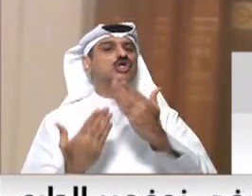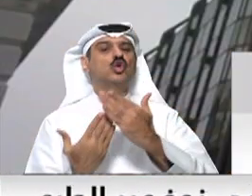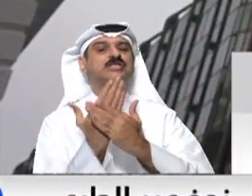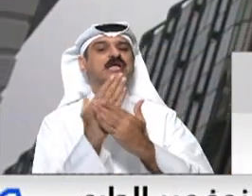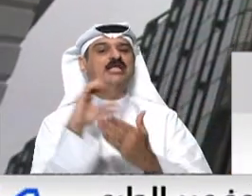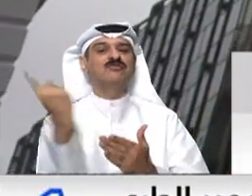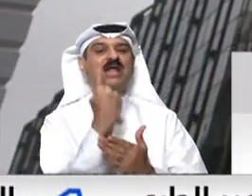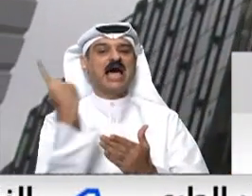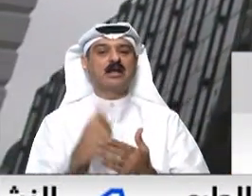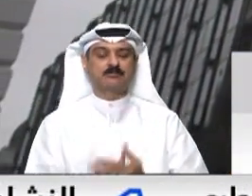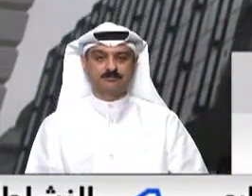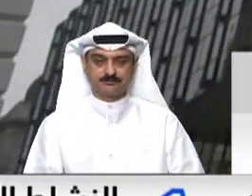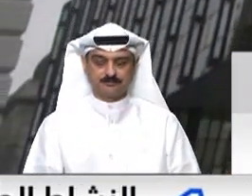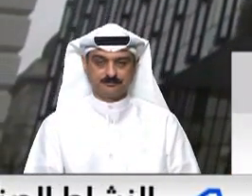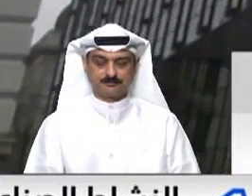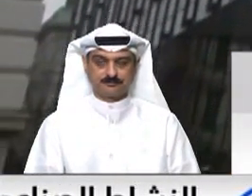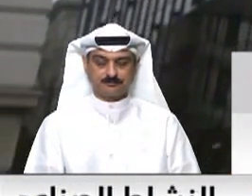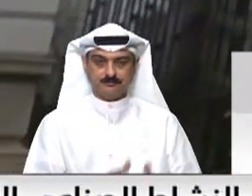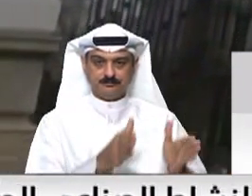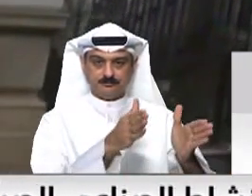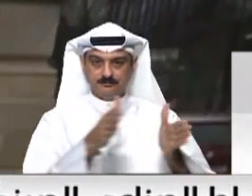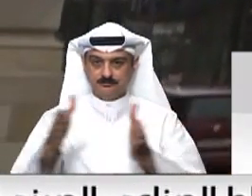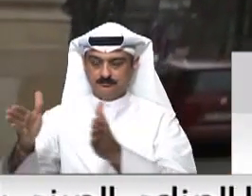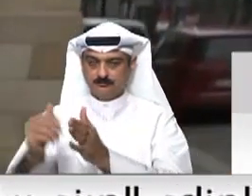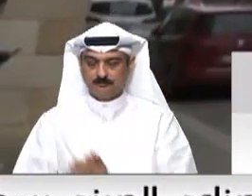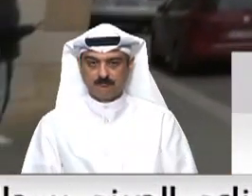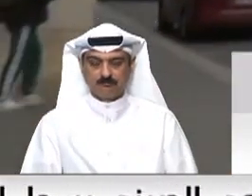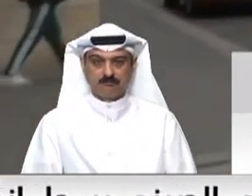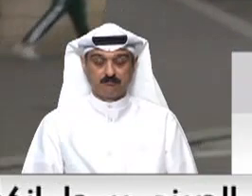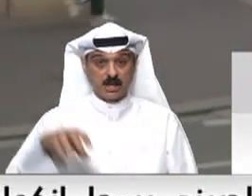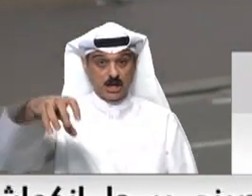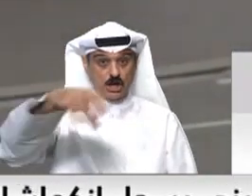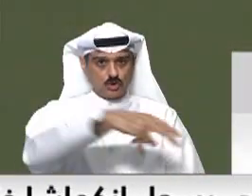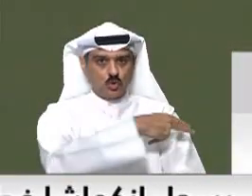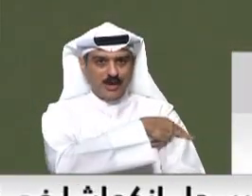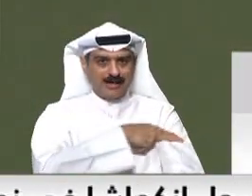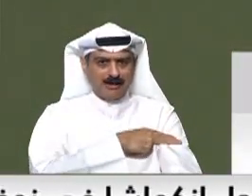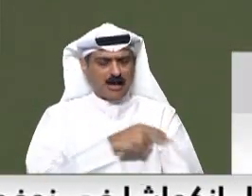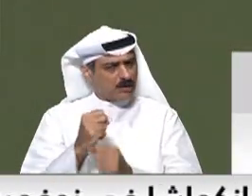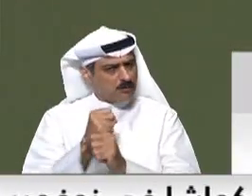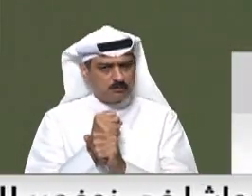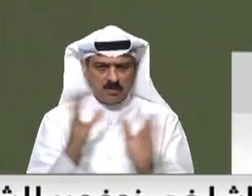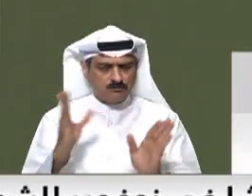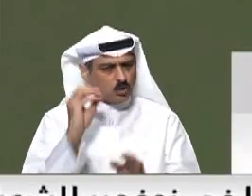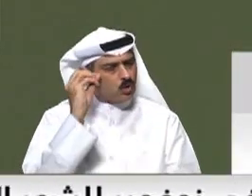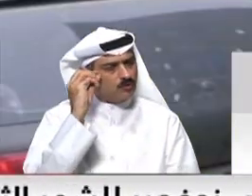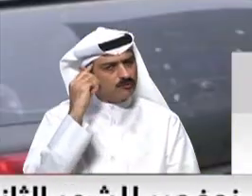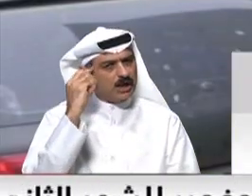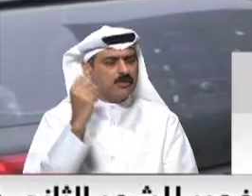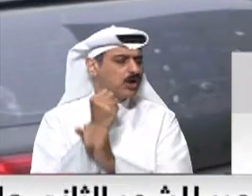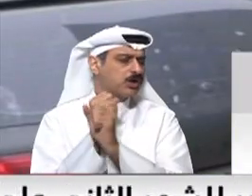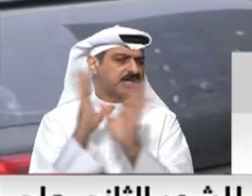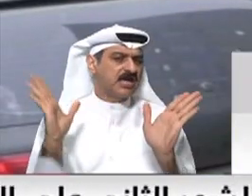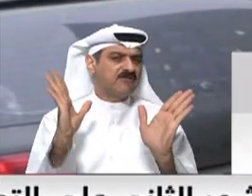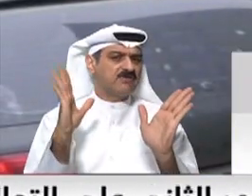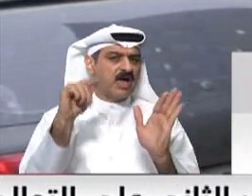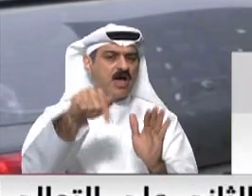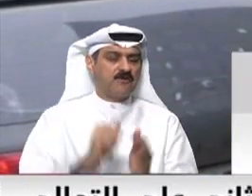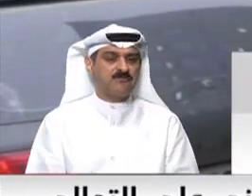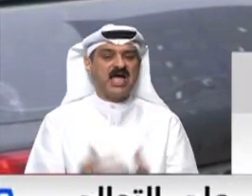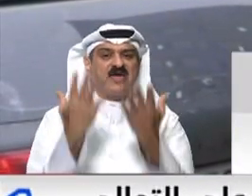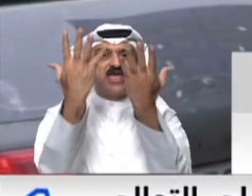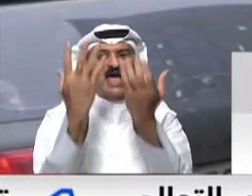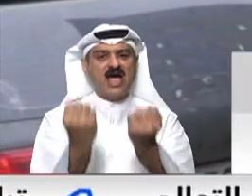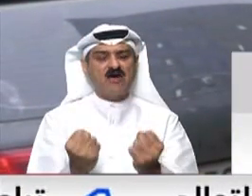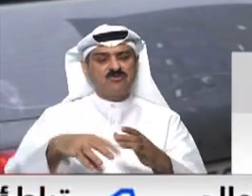الرائع. وإضافة إلى ترك المجال مفتوحا للدول الأعضاء في تحالف المنتجين بغية المساهمة بشكل طوعي في خفض